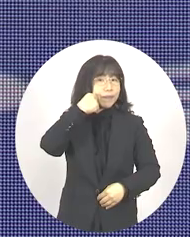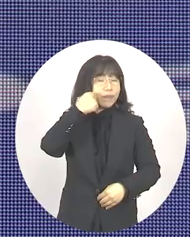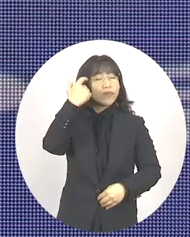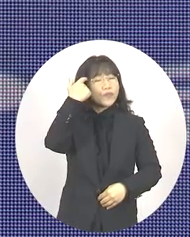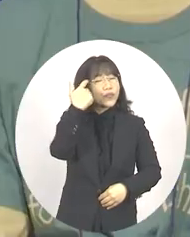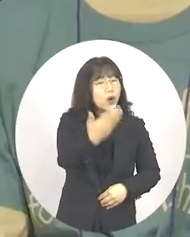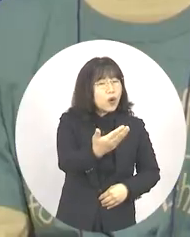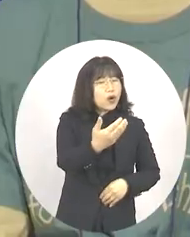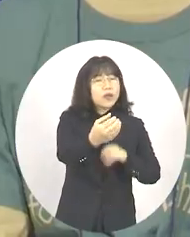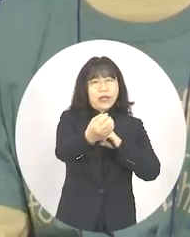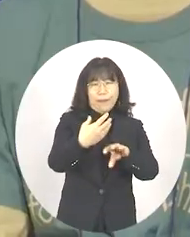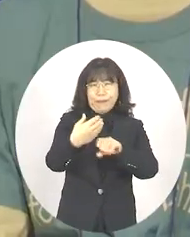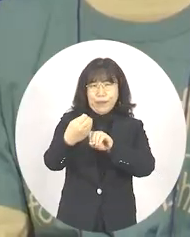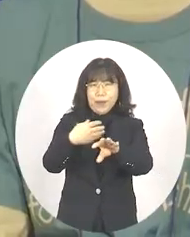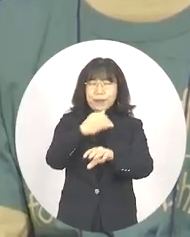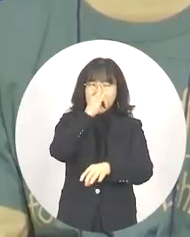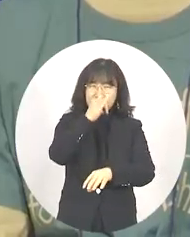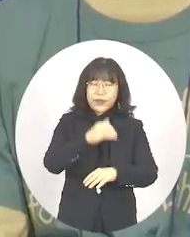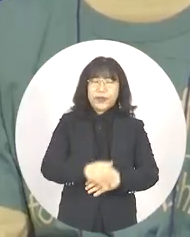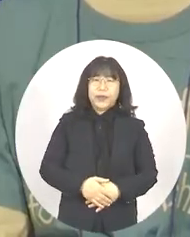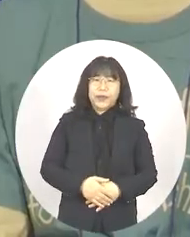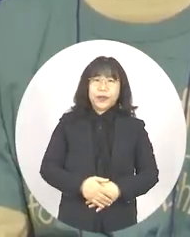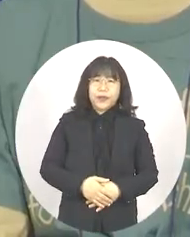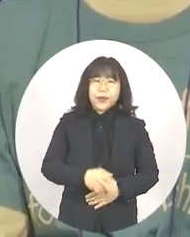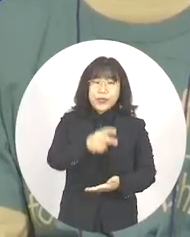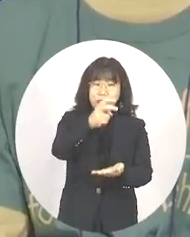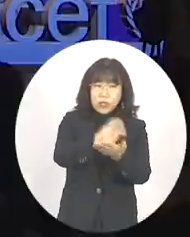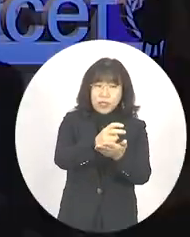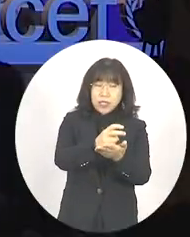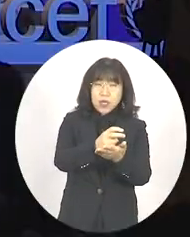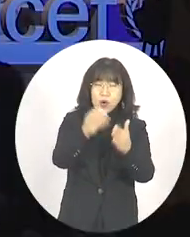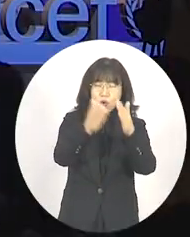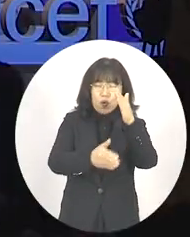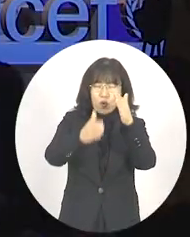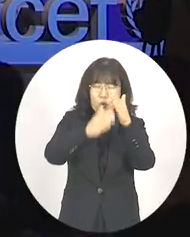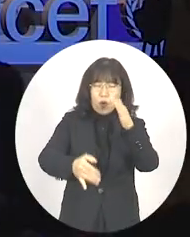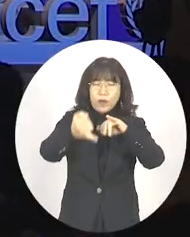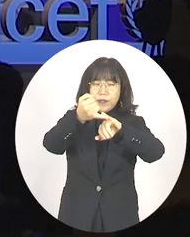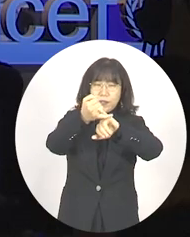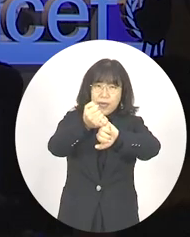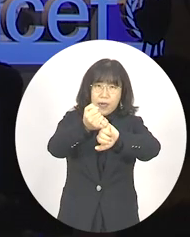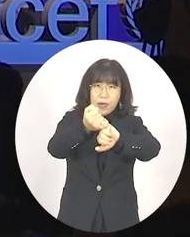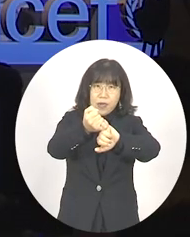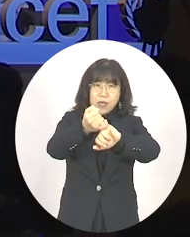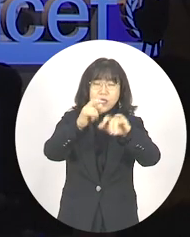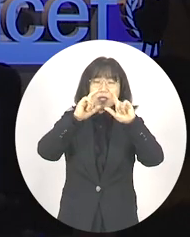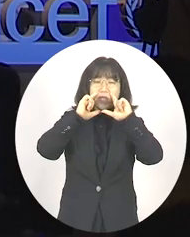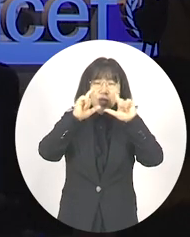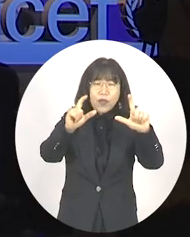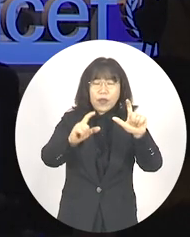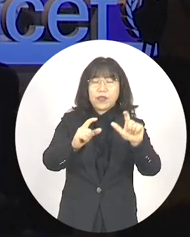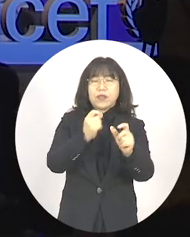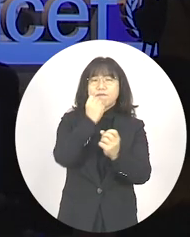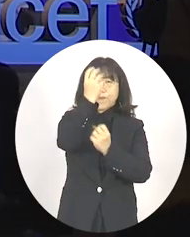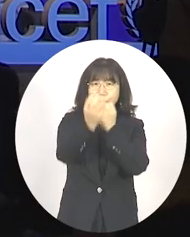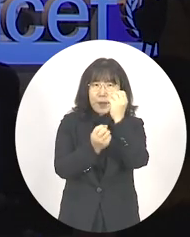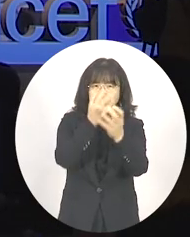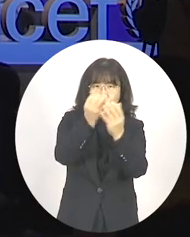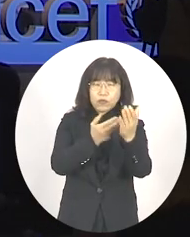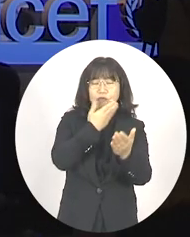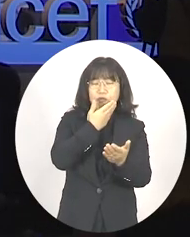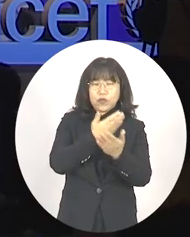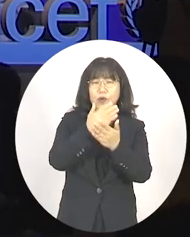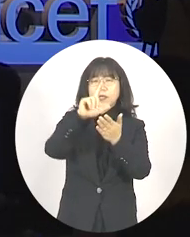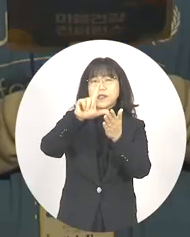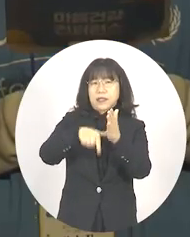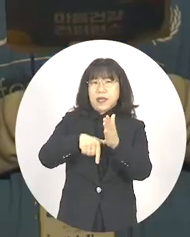문제를 질문하고 답변하는 식으로 진행됐습니다. 이어 정책 공약 선언문을 낭독하며 지방정부 역할을